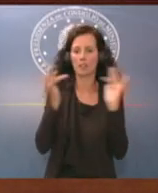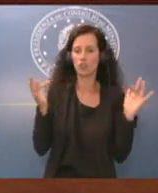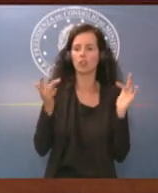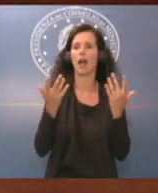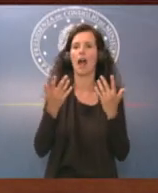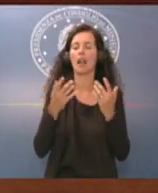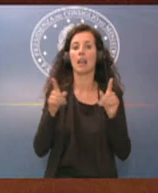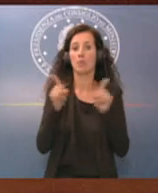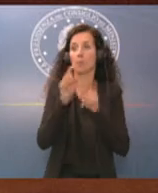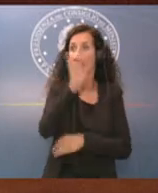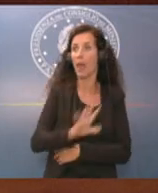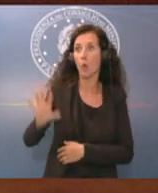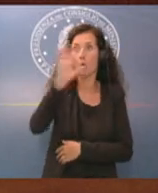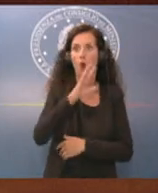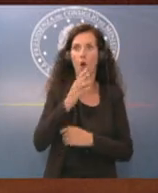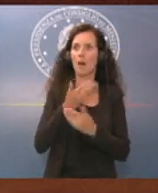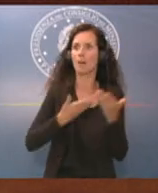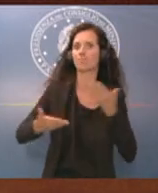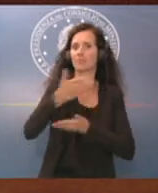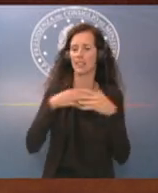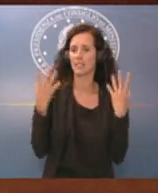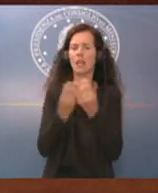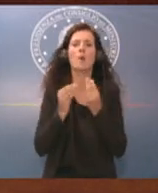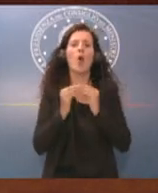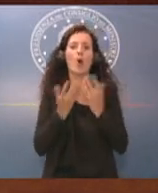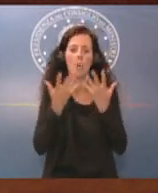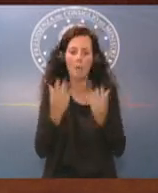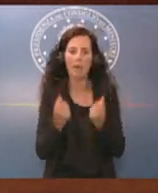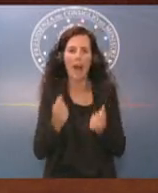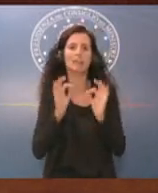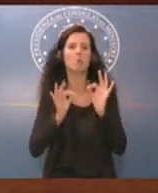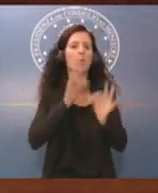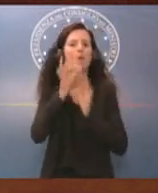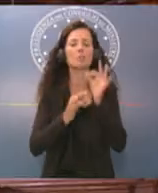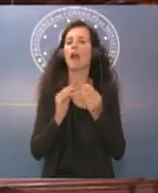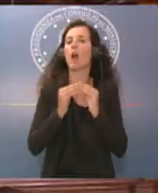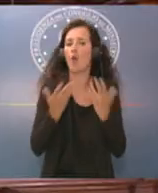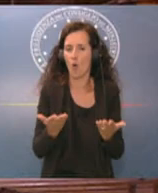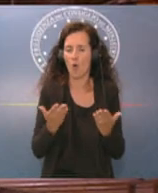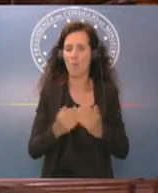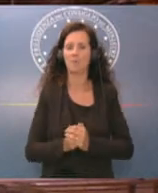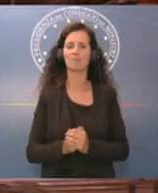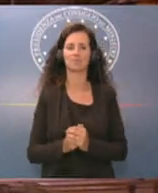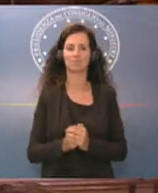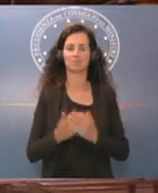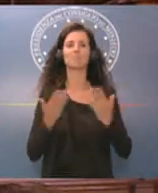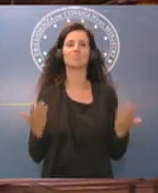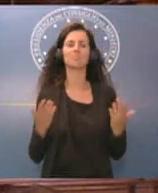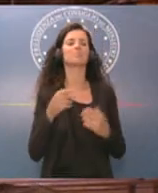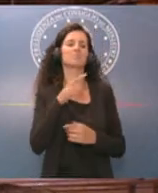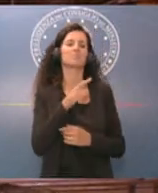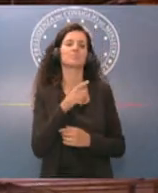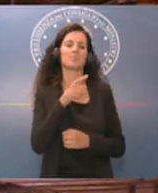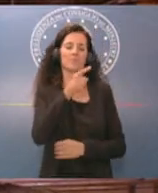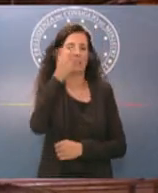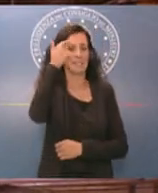livello europeo. In che modo glielo spieghiamo? In soldoni. Ma concretamente lei sa che